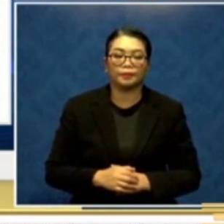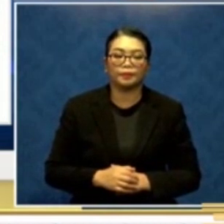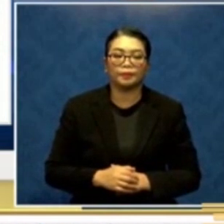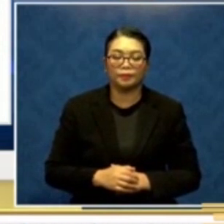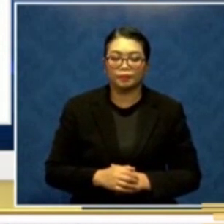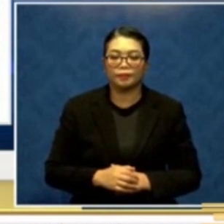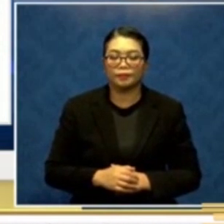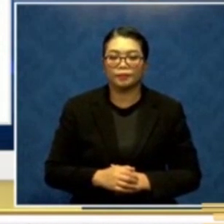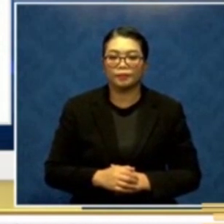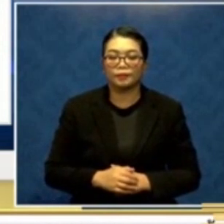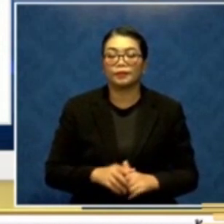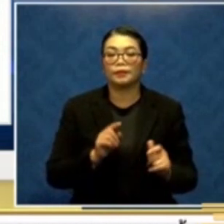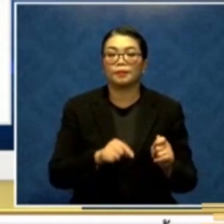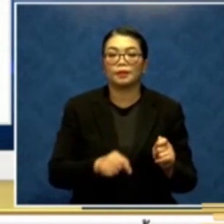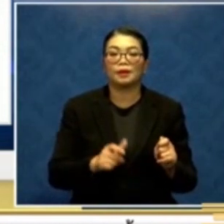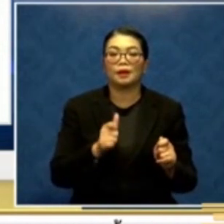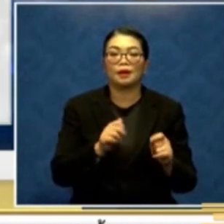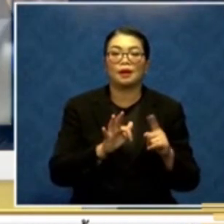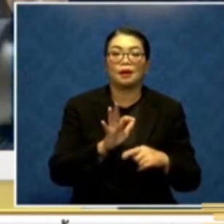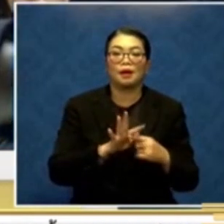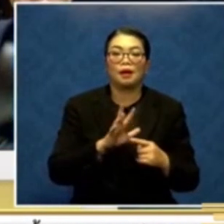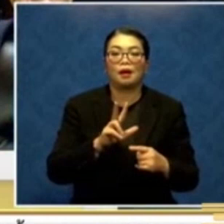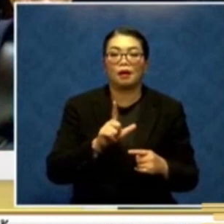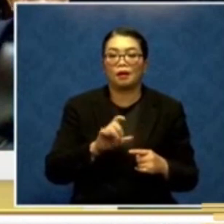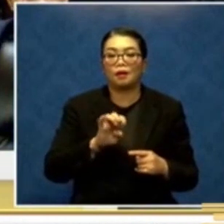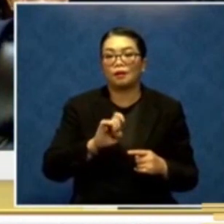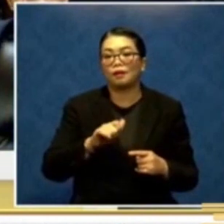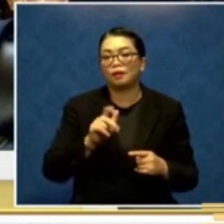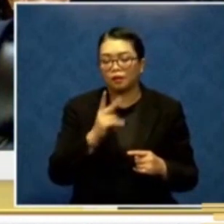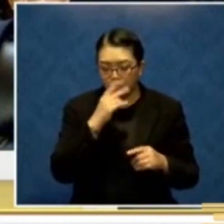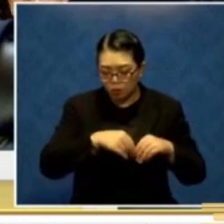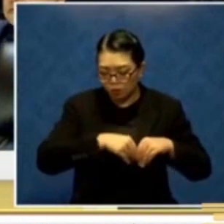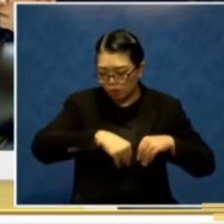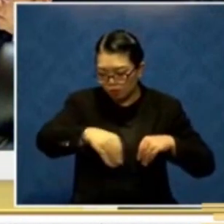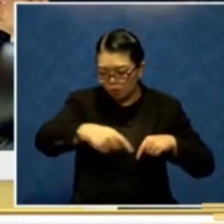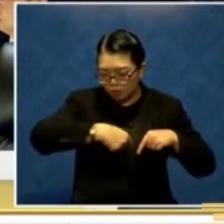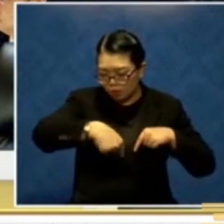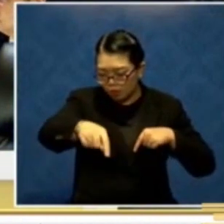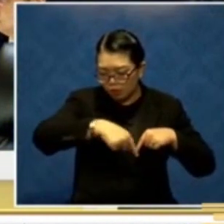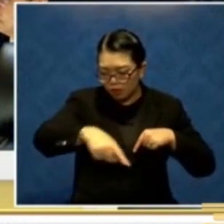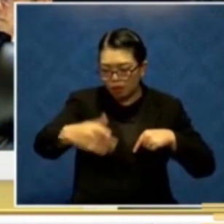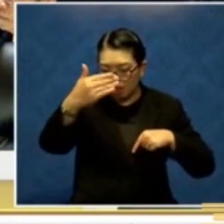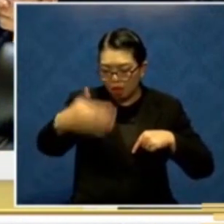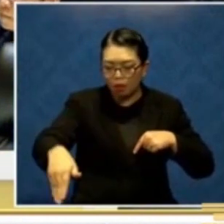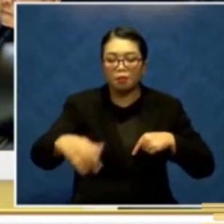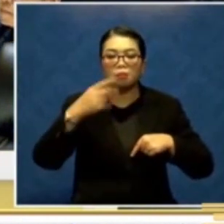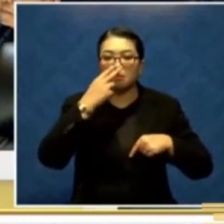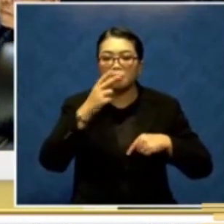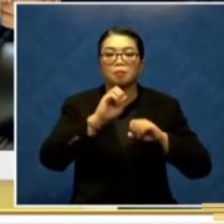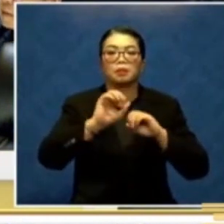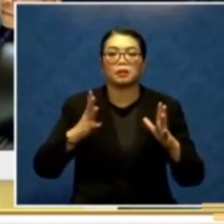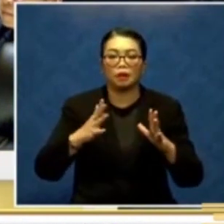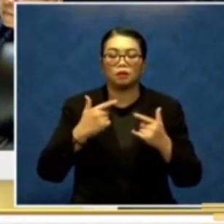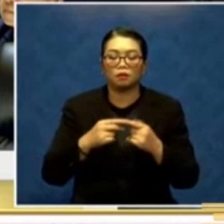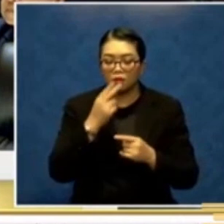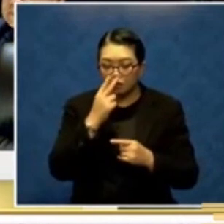เอาลึกจัหวดกบีมีอุปกรณ์แ้งเตือนสนสุดถนนที่ไม่ชัดเจนขอให้เกิดอุปธิวิตบ่อยครั้ง อีกทั้งช่